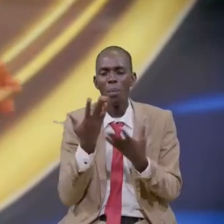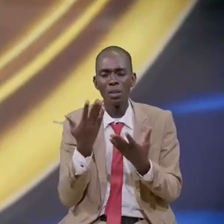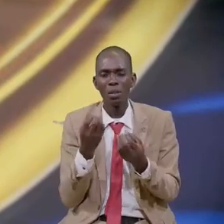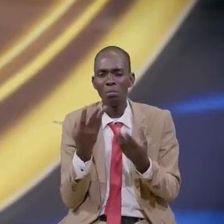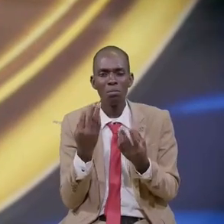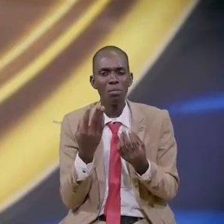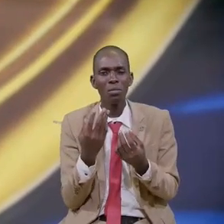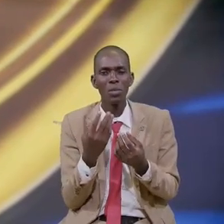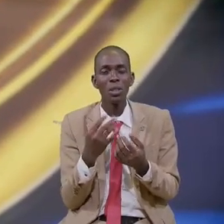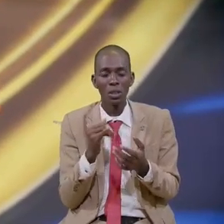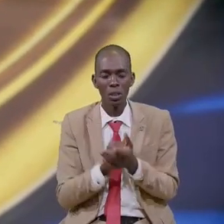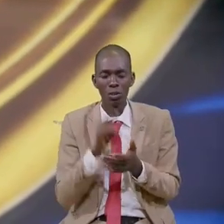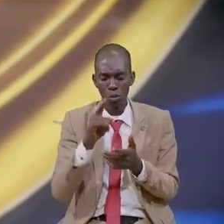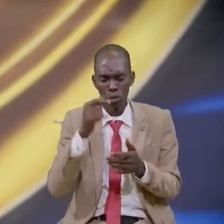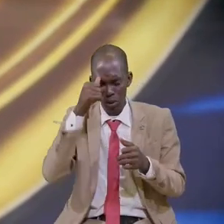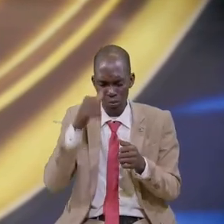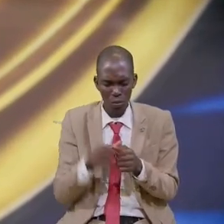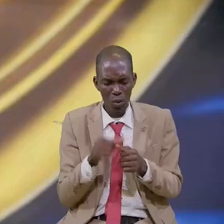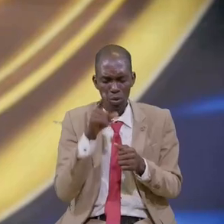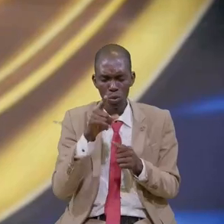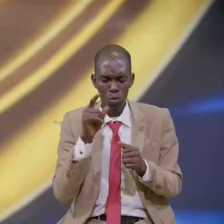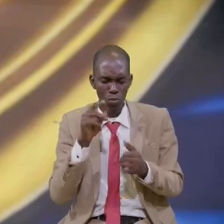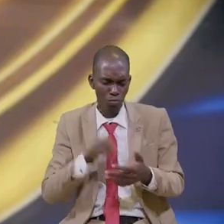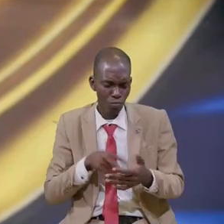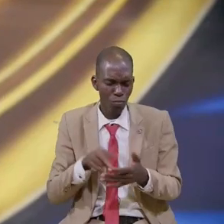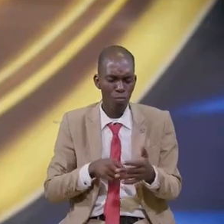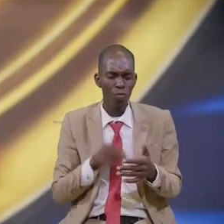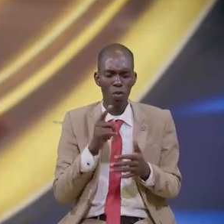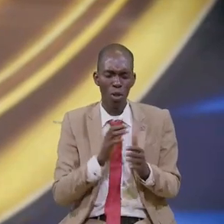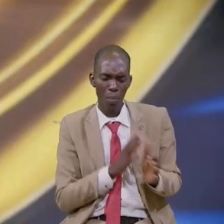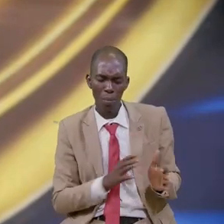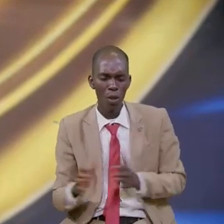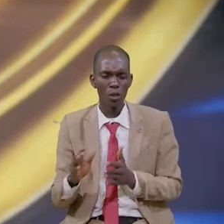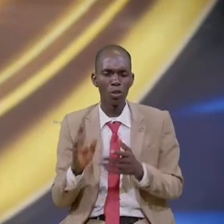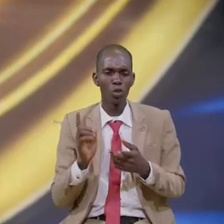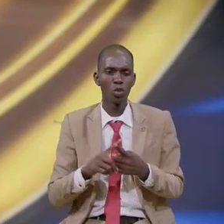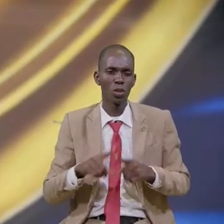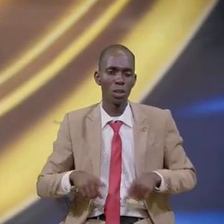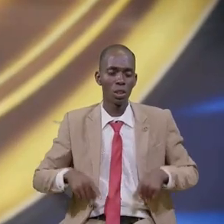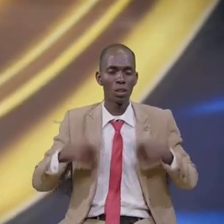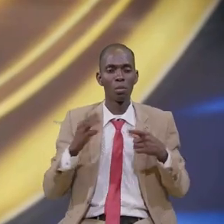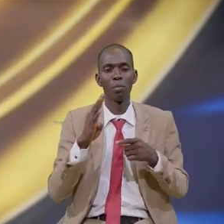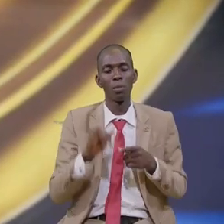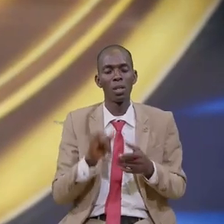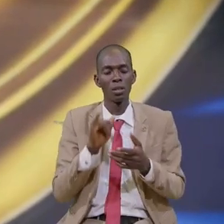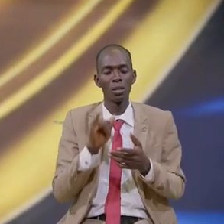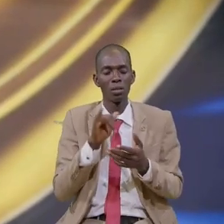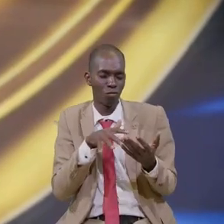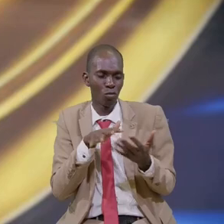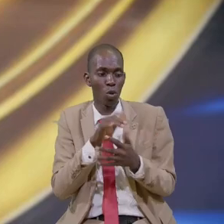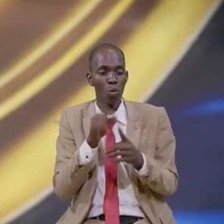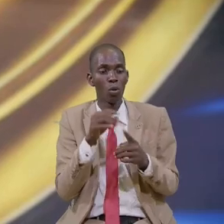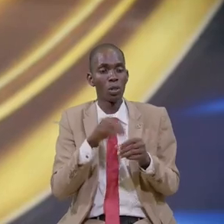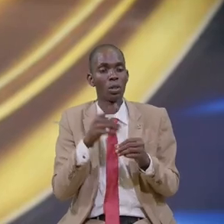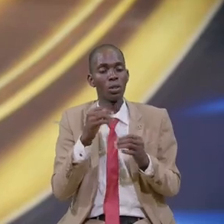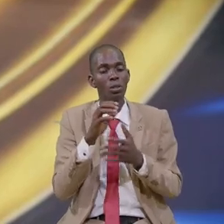placés dans ton cœur, sur lesquels tu marches et tu planifies de rendre ça personnel? Et dit, pasteur,